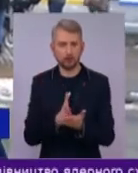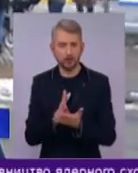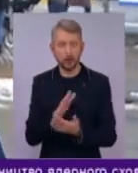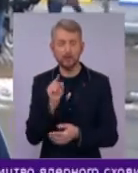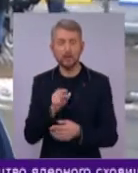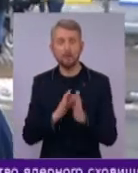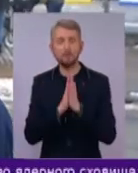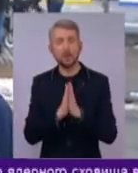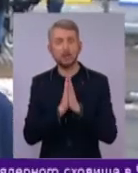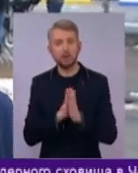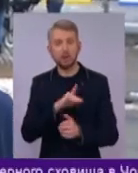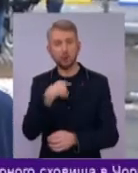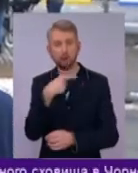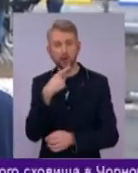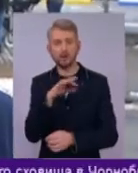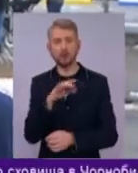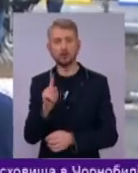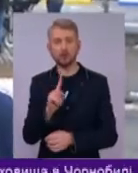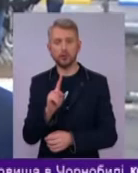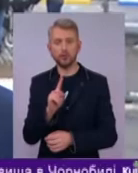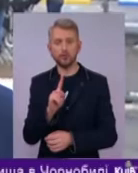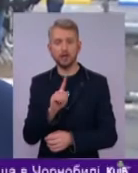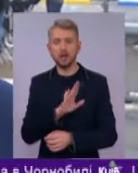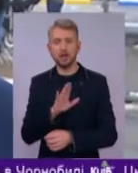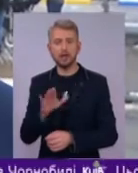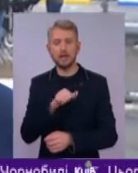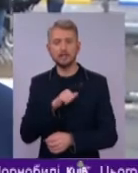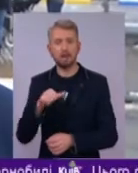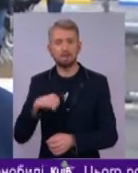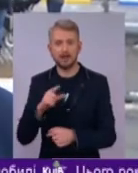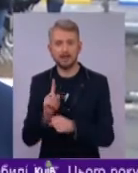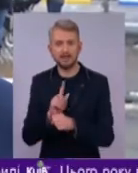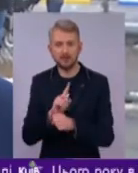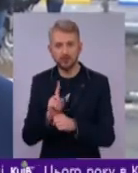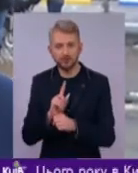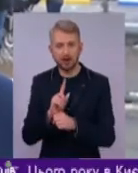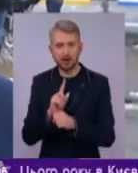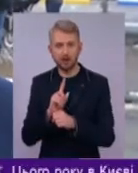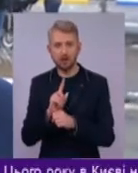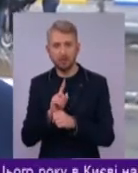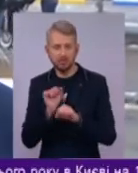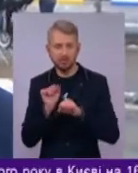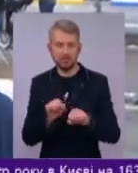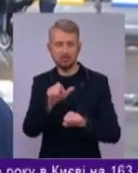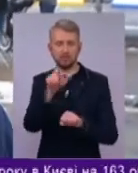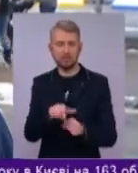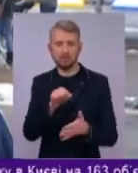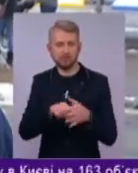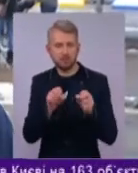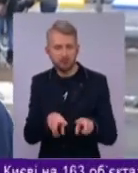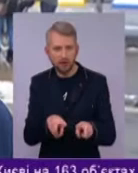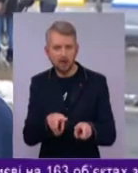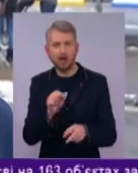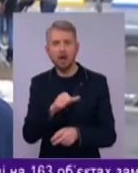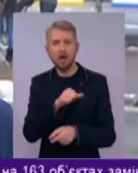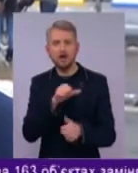цих молитвах говориться, що не сама свічка відводить людину від якоїсь небезпеки, а